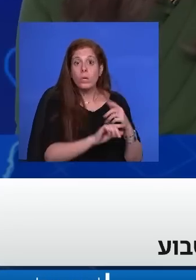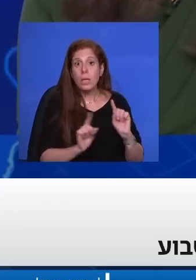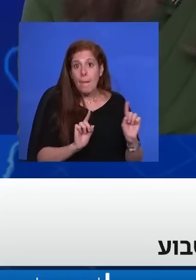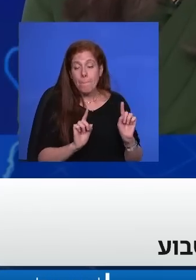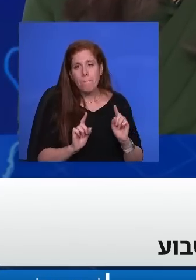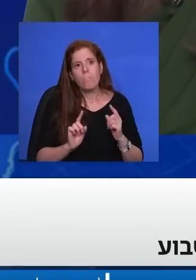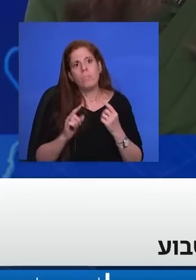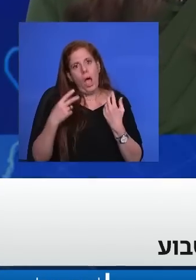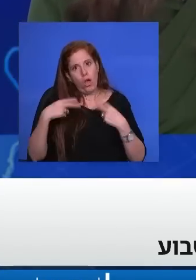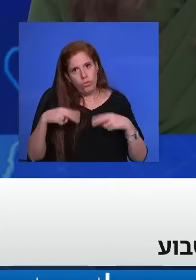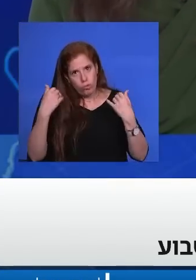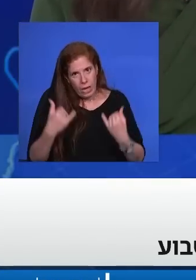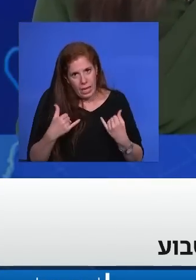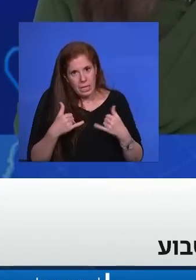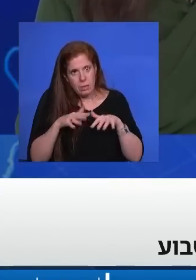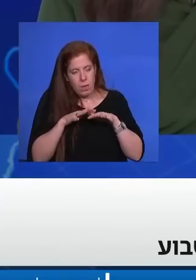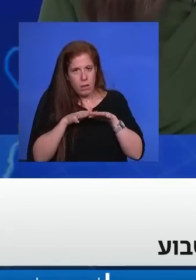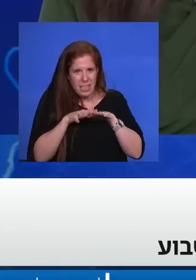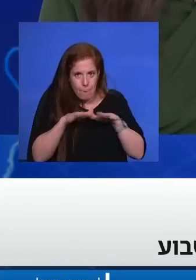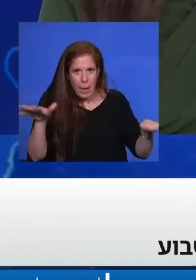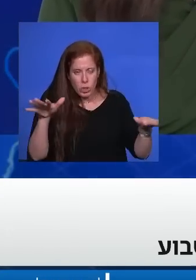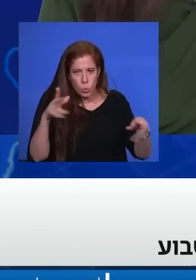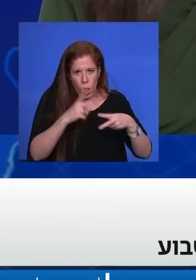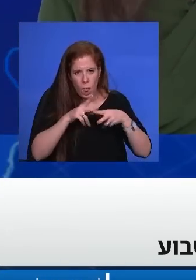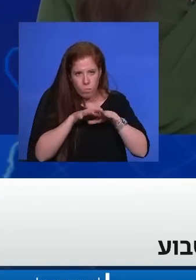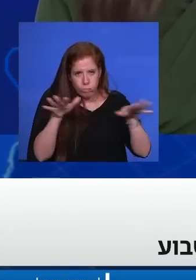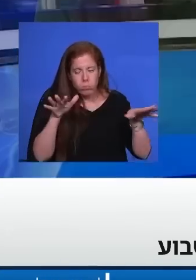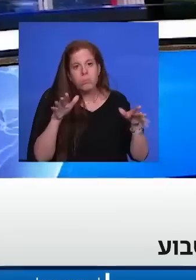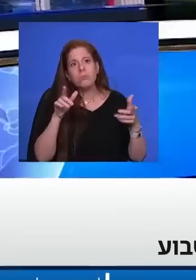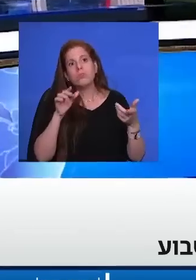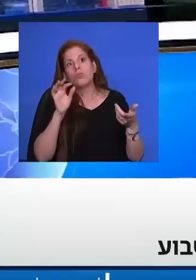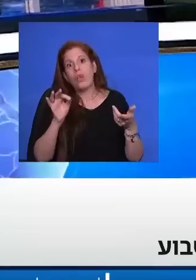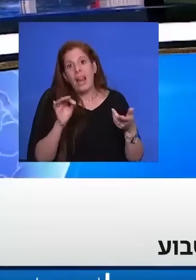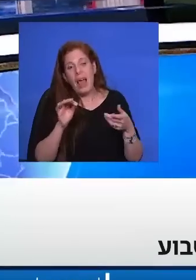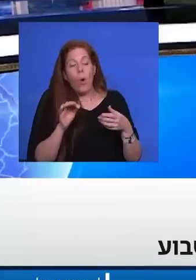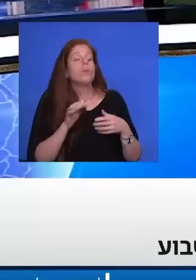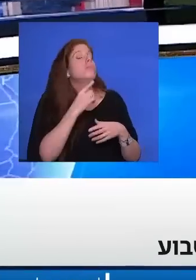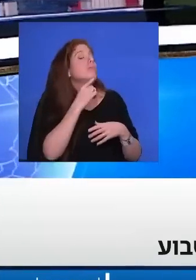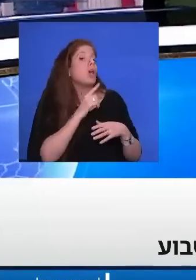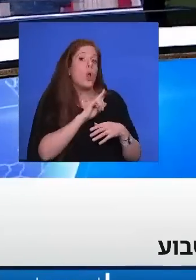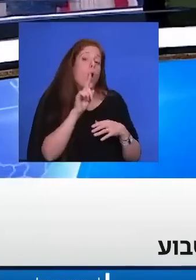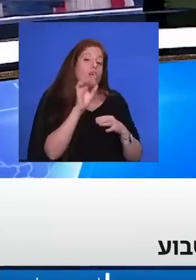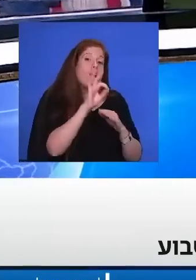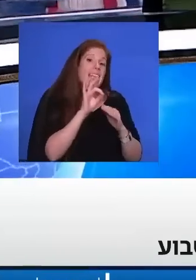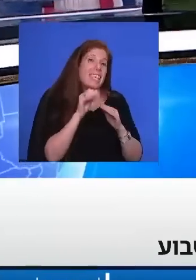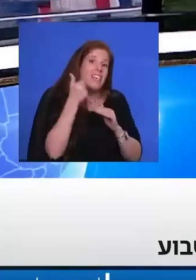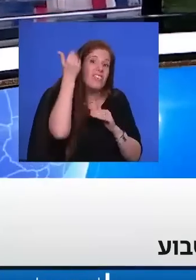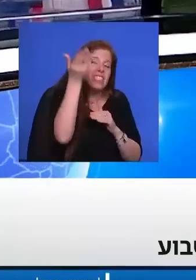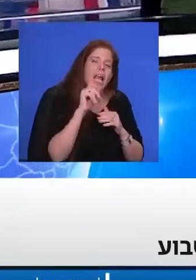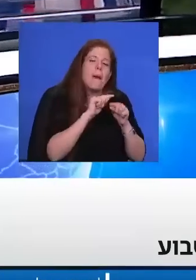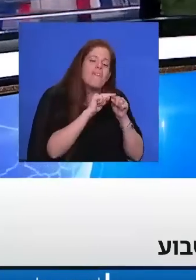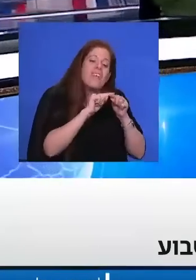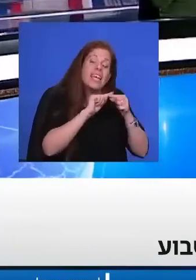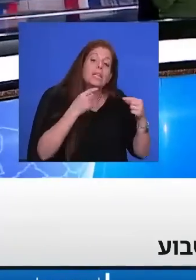הוא מהתפרצות או ייצוא של ה... של הנגיף החוצה. יצוא של, לא רק של הנגיף, של הווריאנטים החדשים שהוא עלול